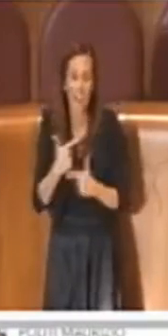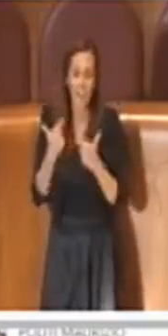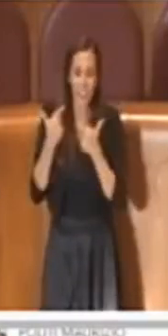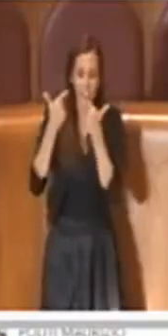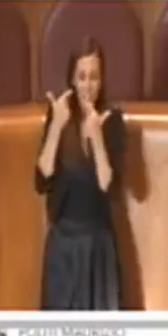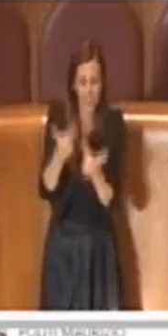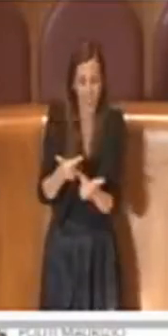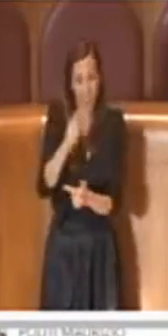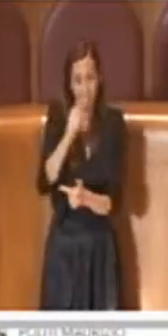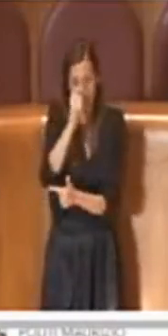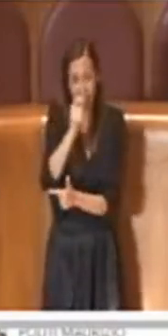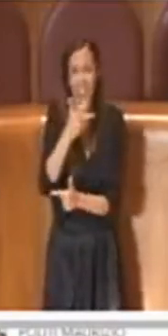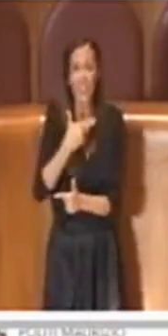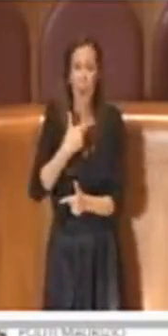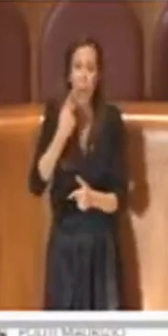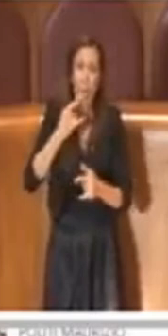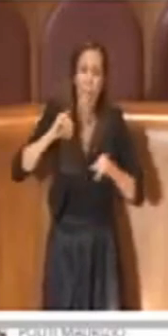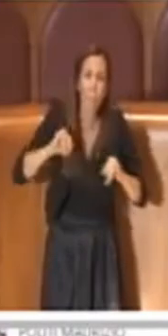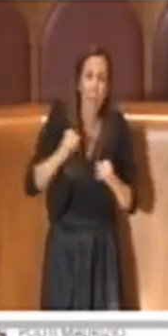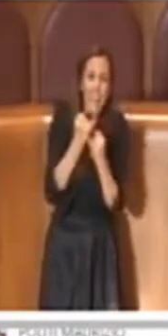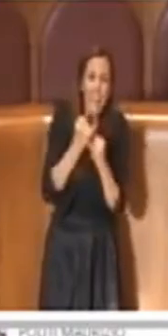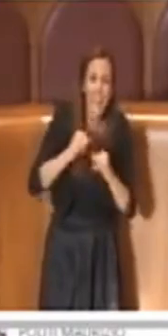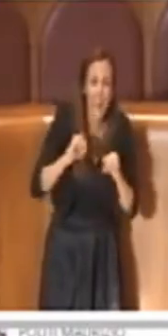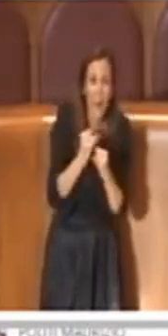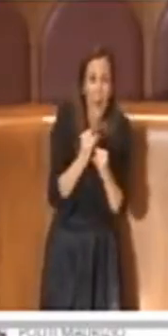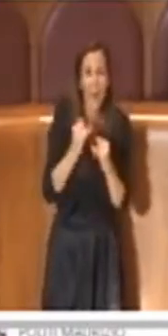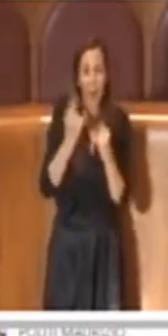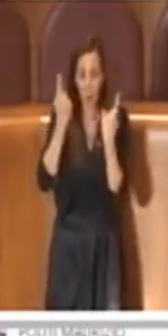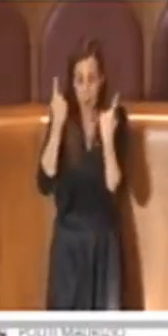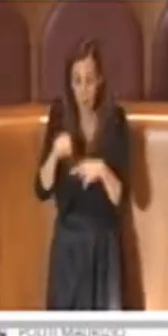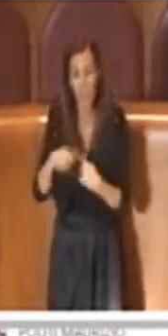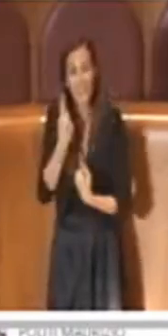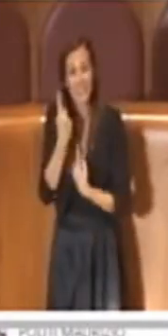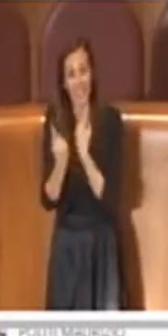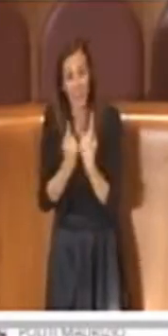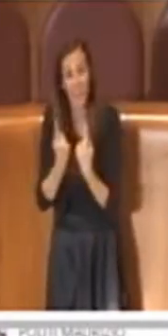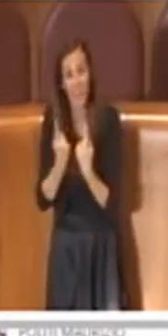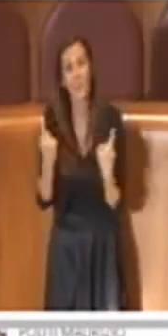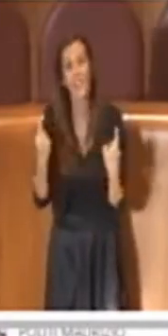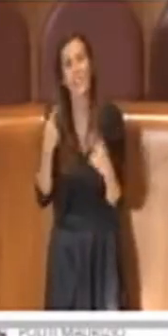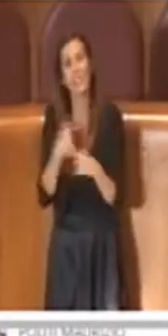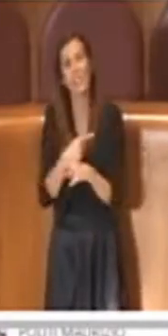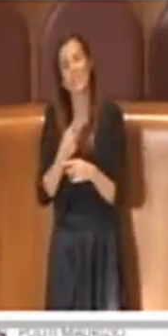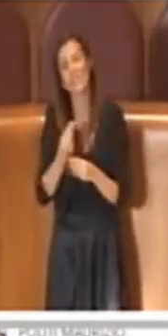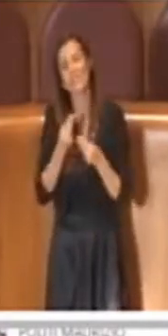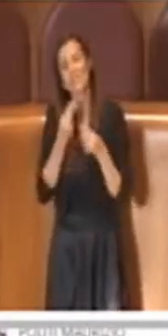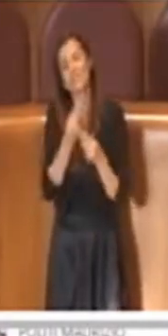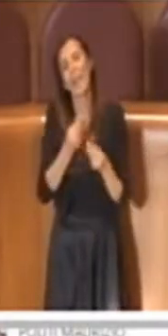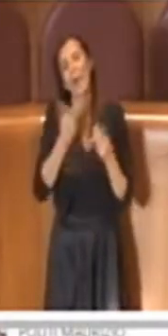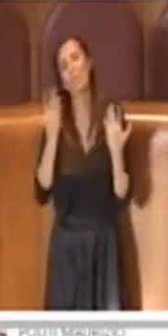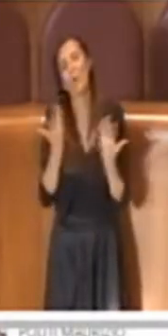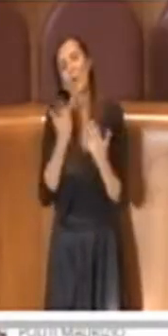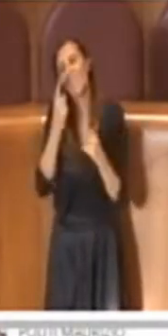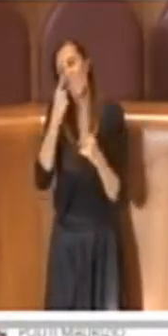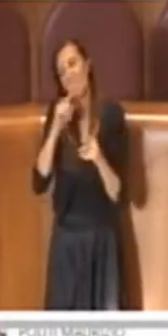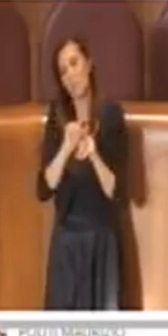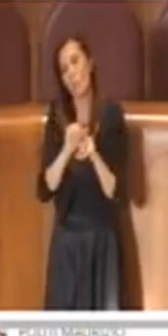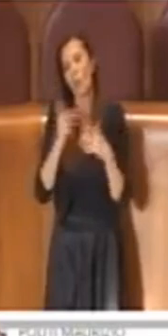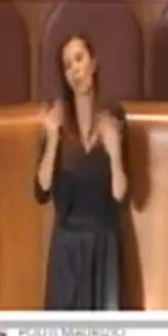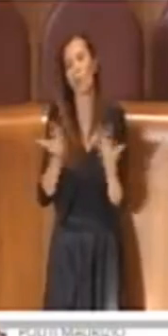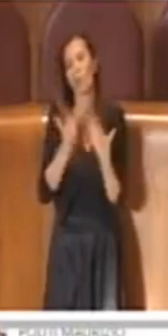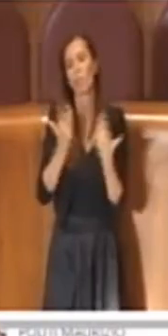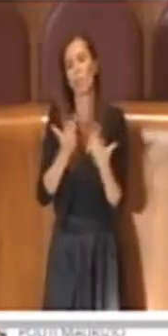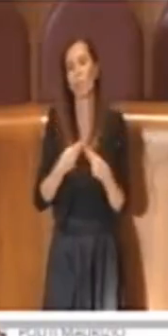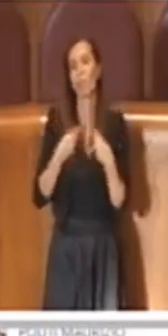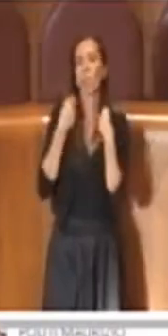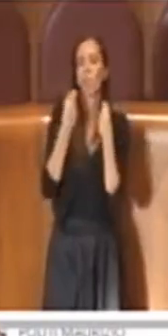va incredibilmente a sminuire quello che si vuole invece ottenere in favore di